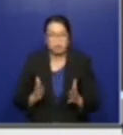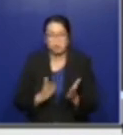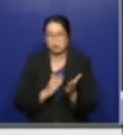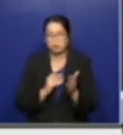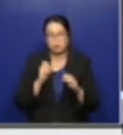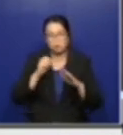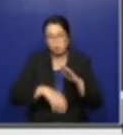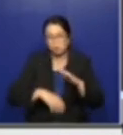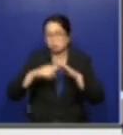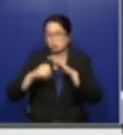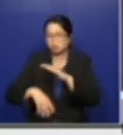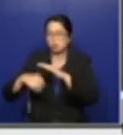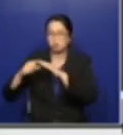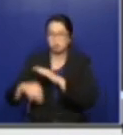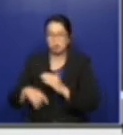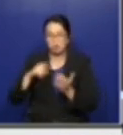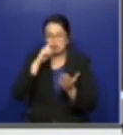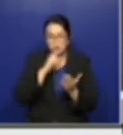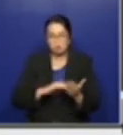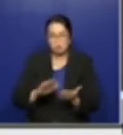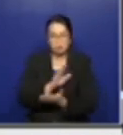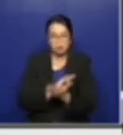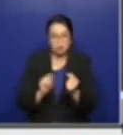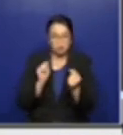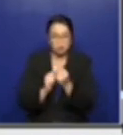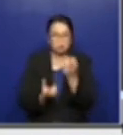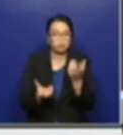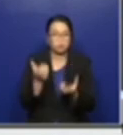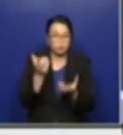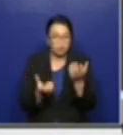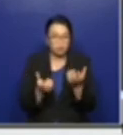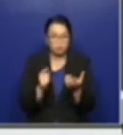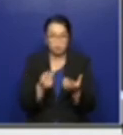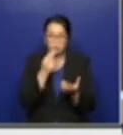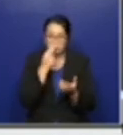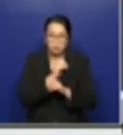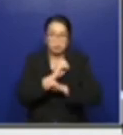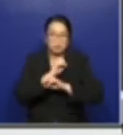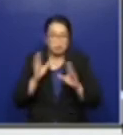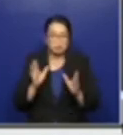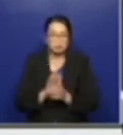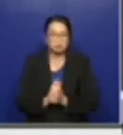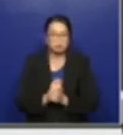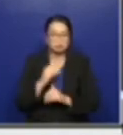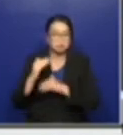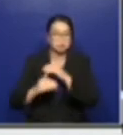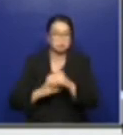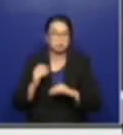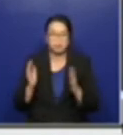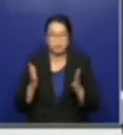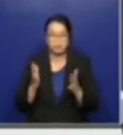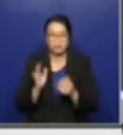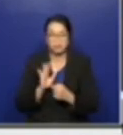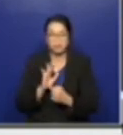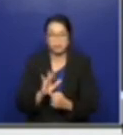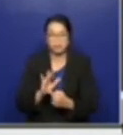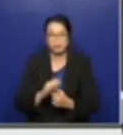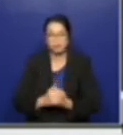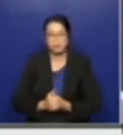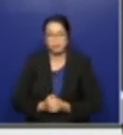ครับก็คือแผนการปฏิรูปประเทศด้านกระบวนการยุติธรรมอันนี้ชัดเจนครับกระบวนการยุติธรรมเลยนะครับผมจะยกตัวอย่างก็